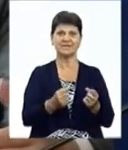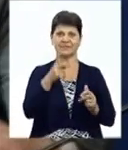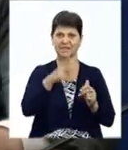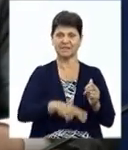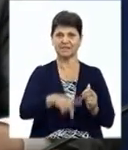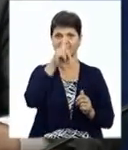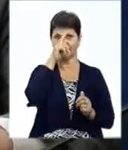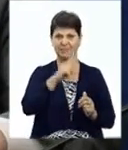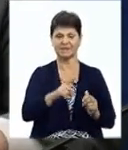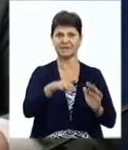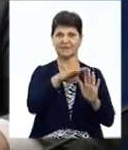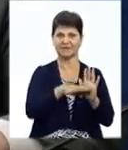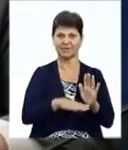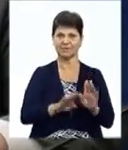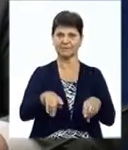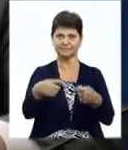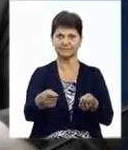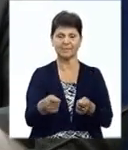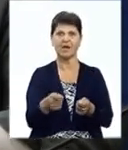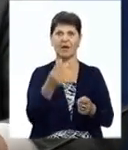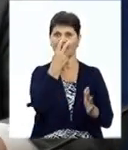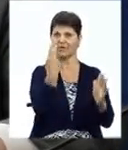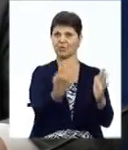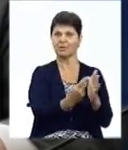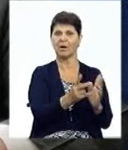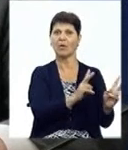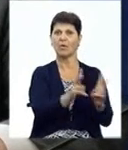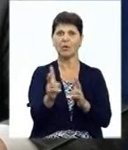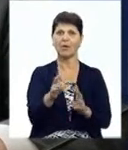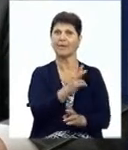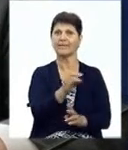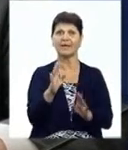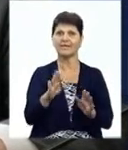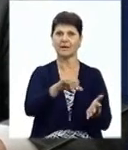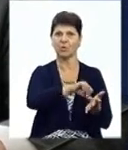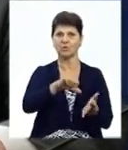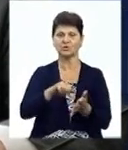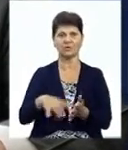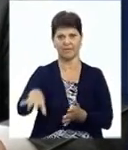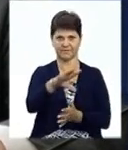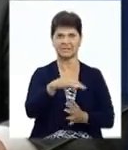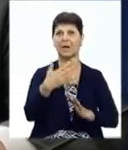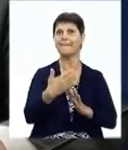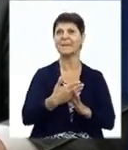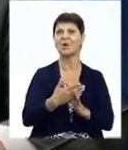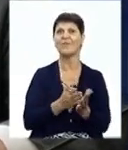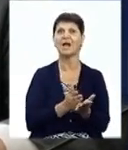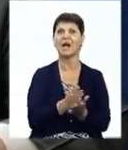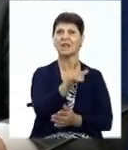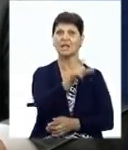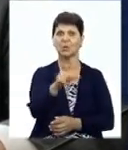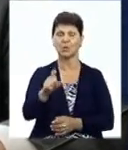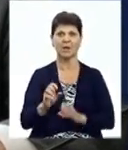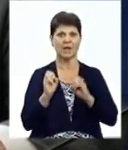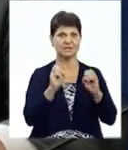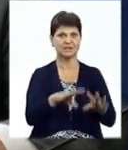цій відомості відображається, кого він перевіз, не тільки учасників бойових дій, а всі пільгові категорії, здає їх в управління